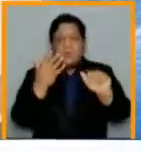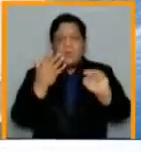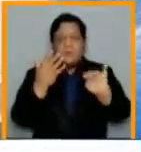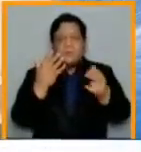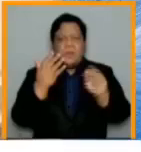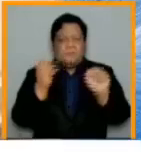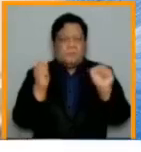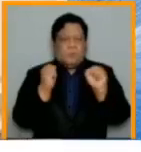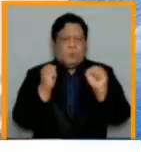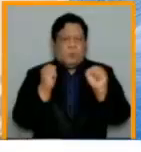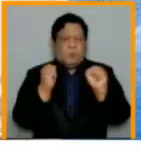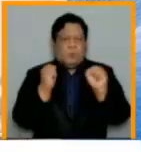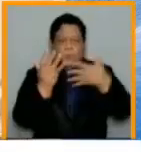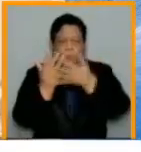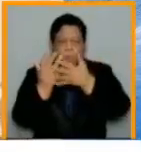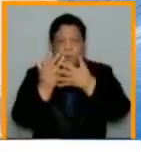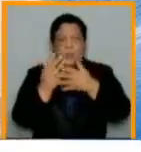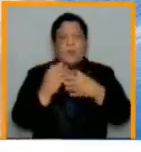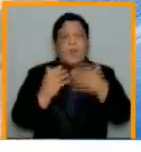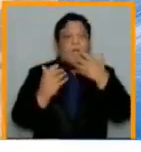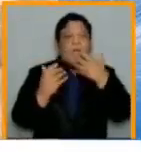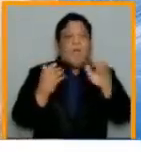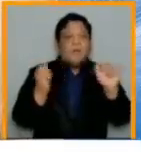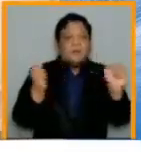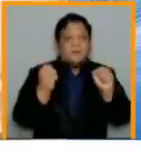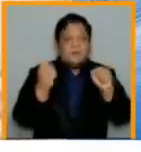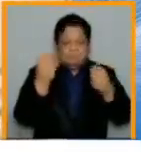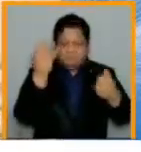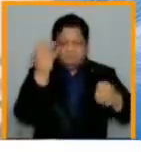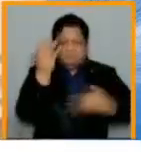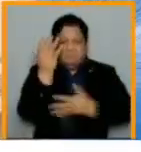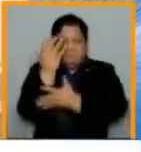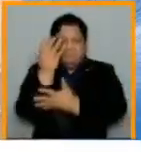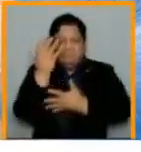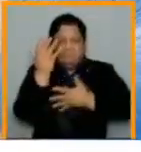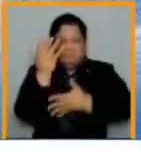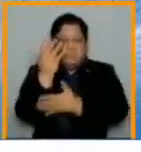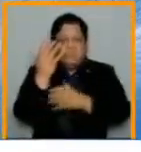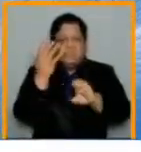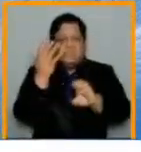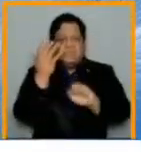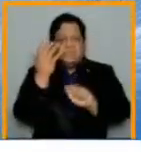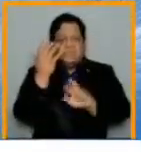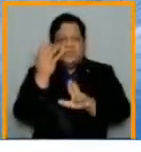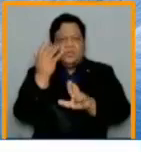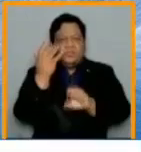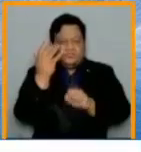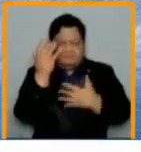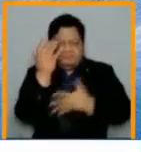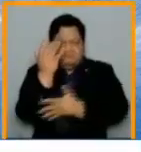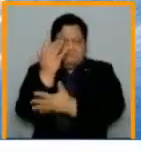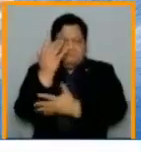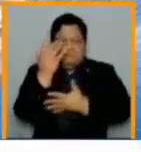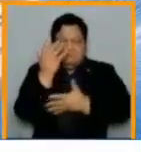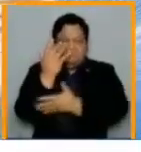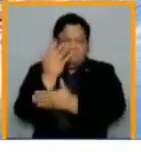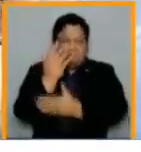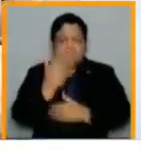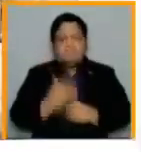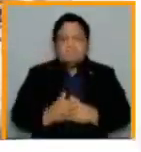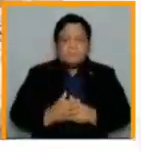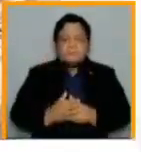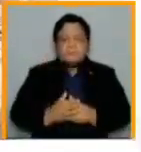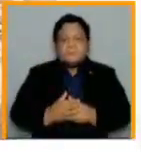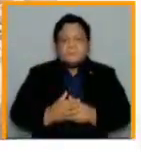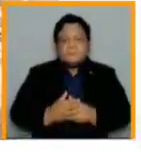naman easterlies, yung mainit na hangin yan galing sa karagatan ang umiihip sa iba pang bahagi ng bansa. Yan